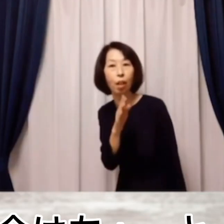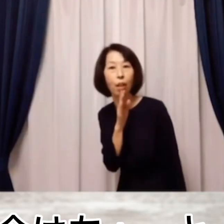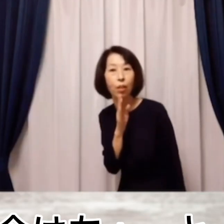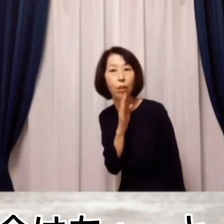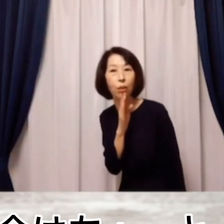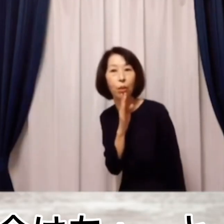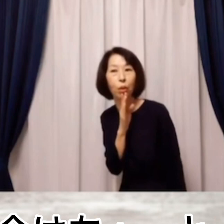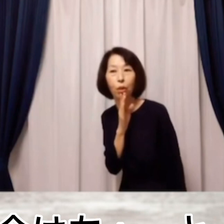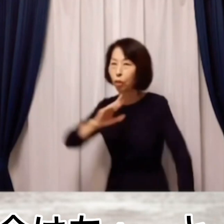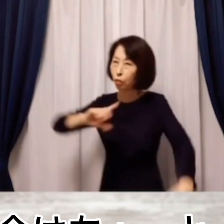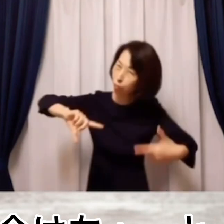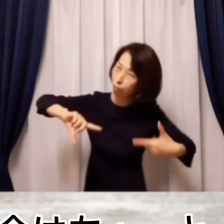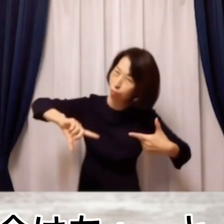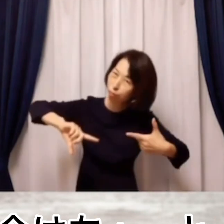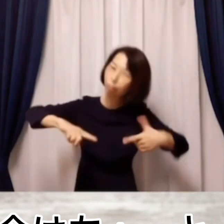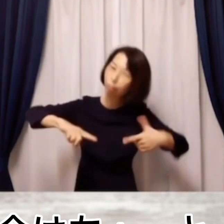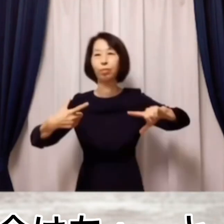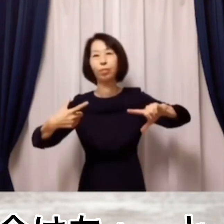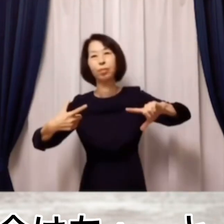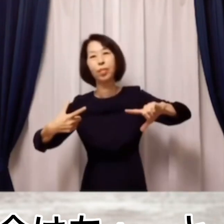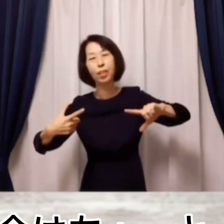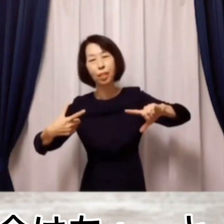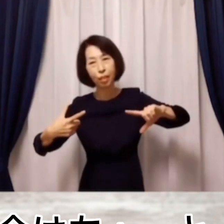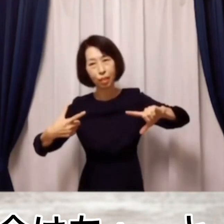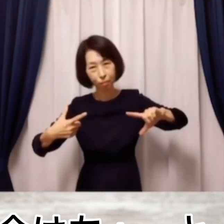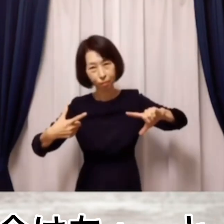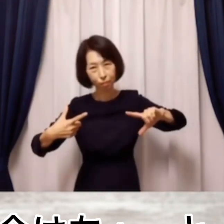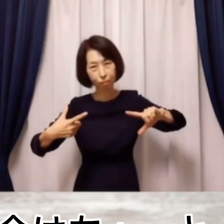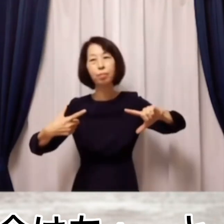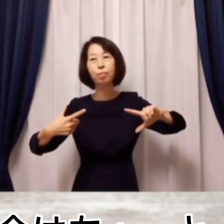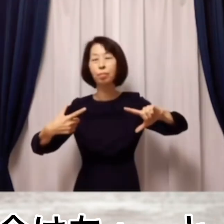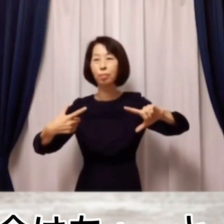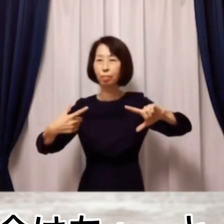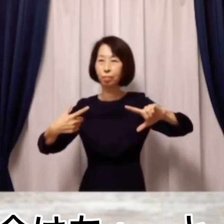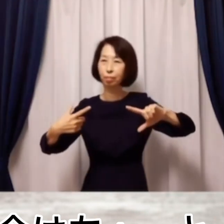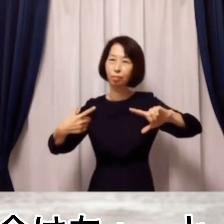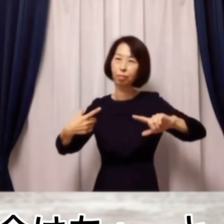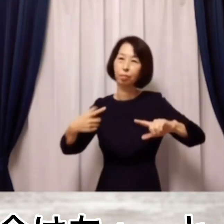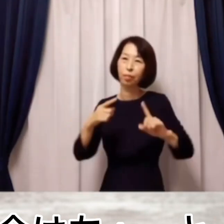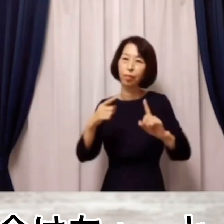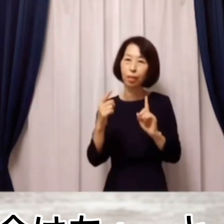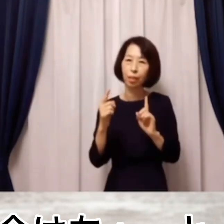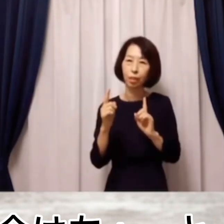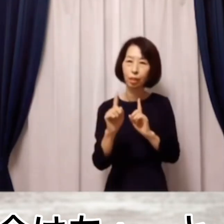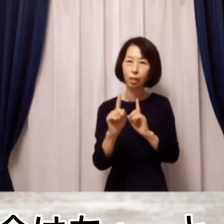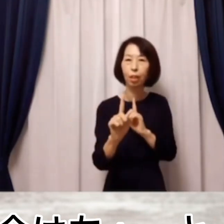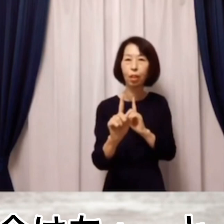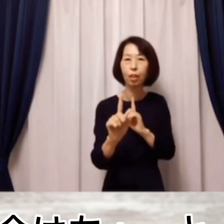Thank you.